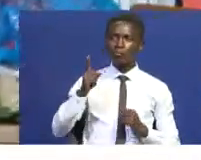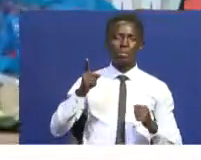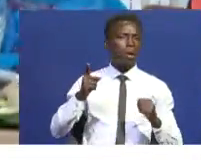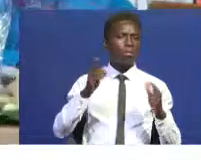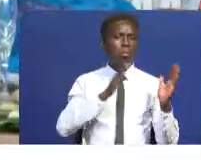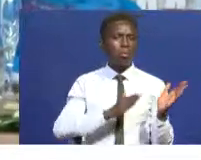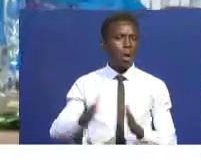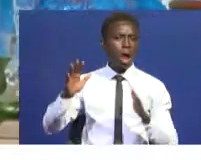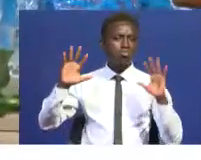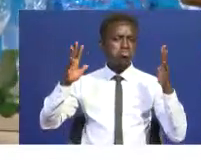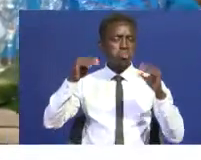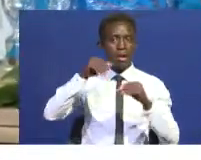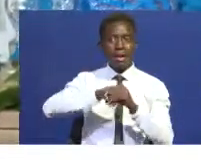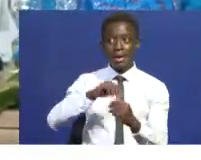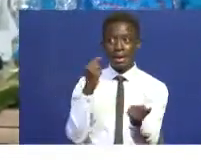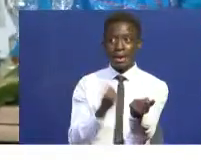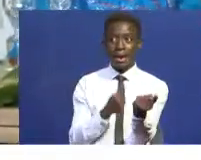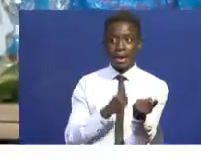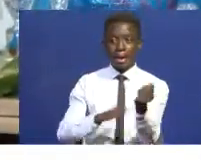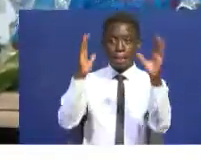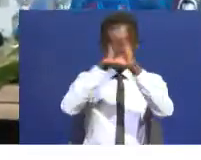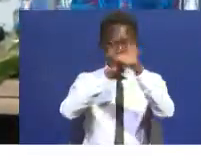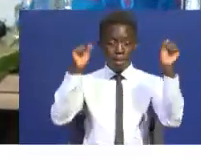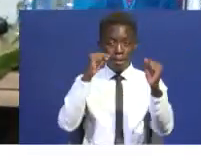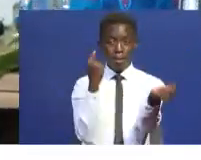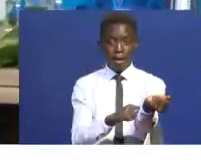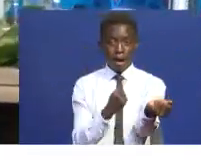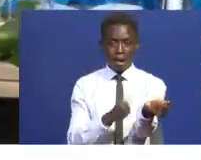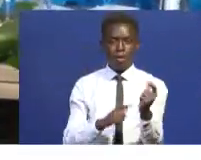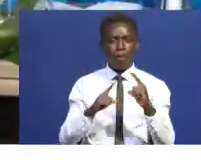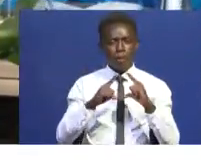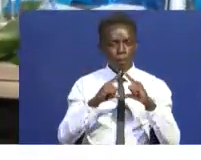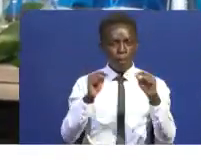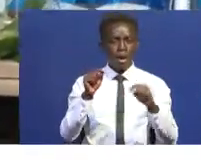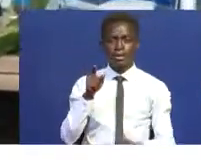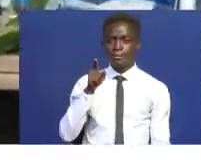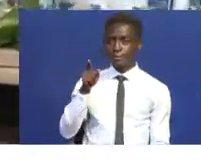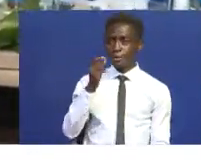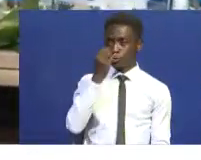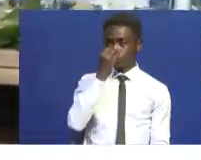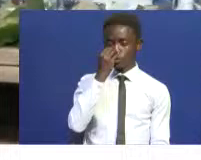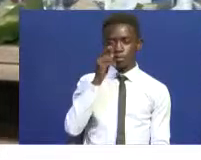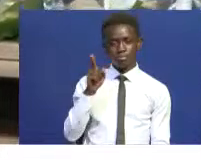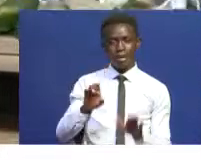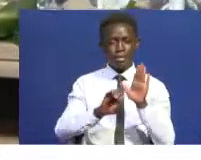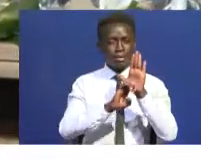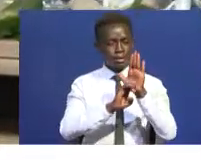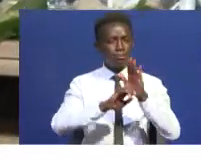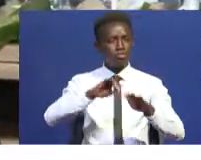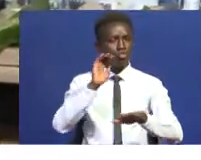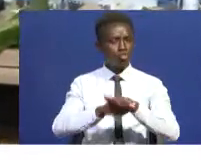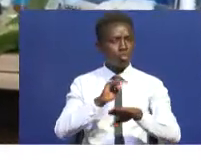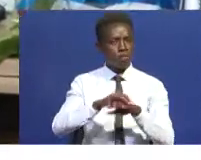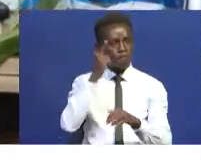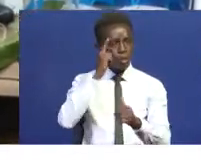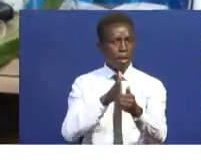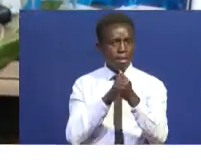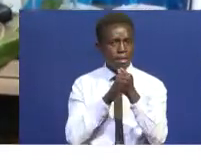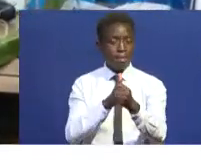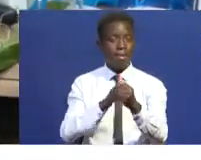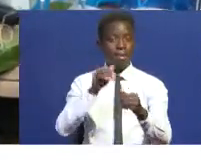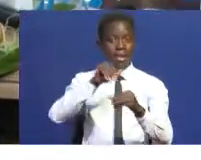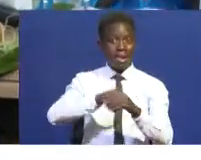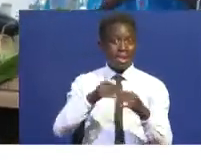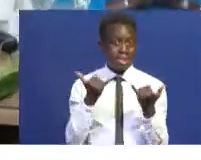Ghana, Rais wa Ghana Nana Akufo-Addo alimtaja Rais Ruto kwa mfano mwema wa viongozi kizazi kipya barani Afrika